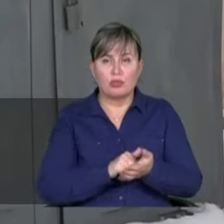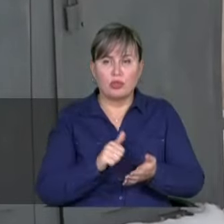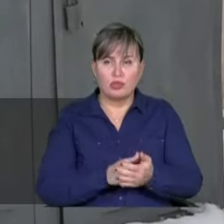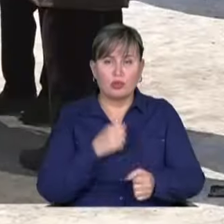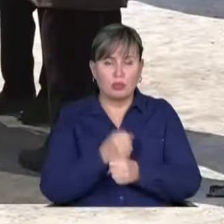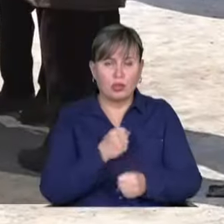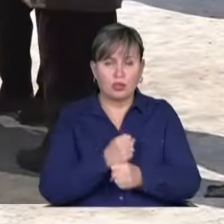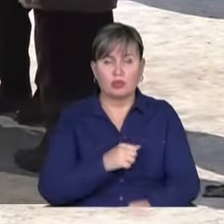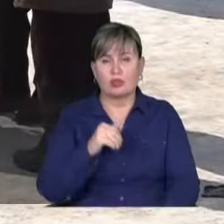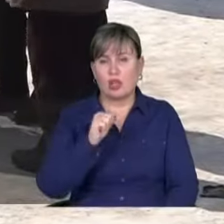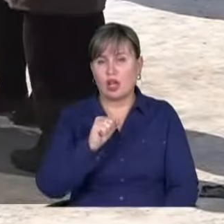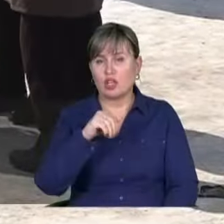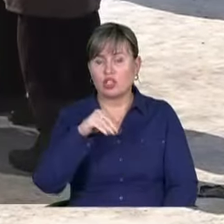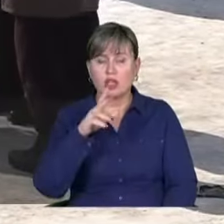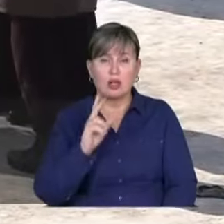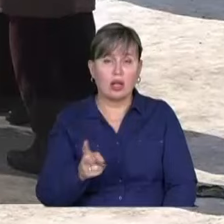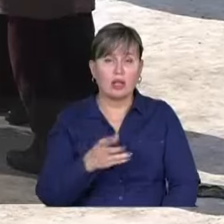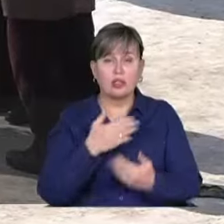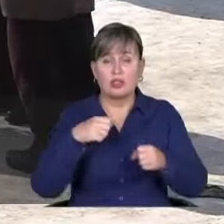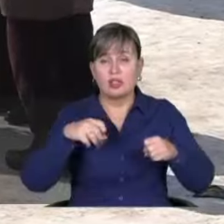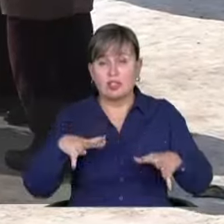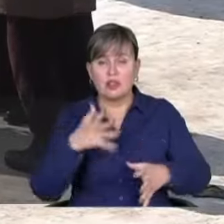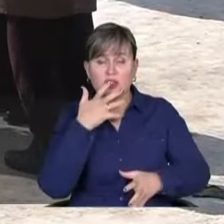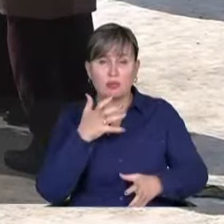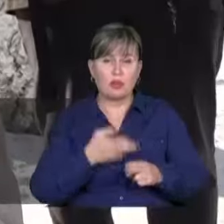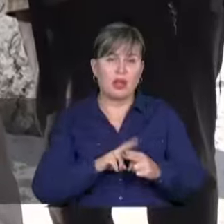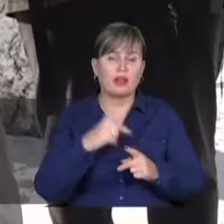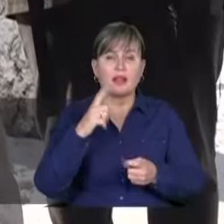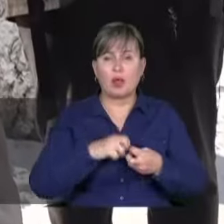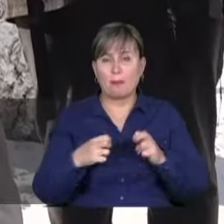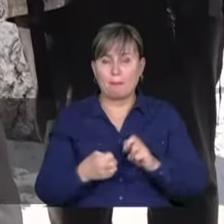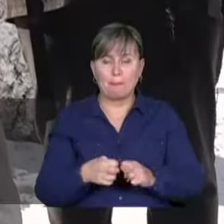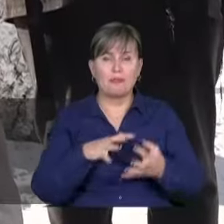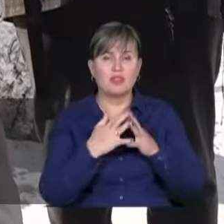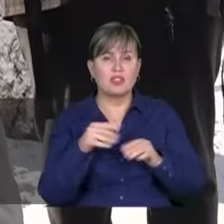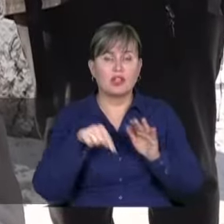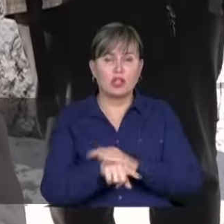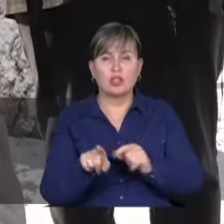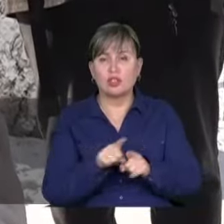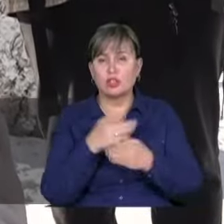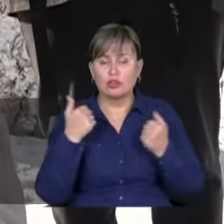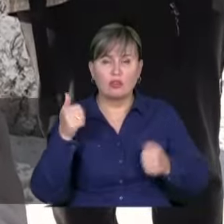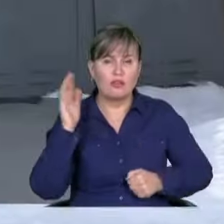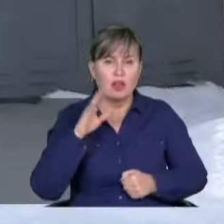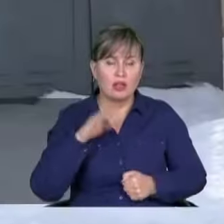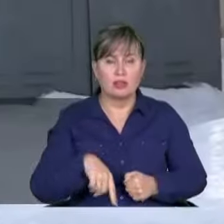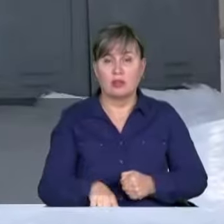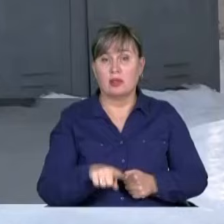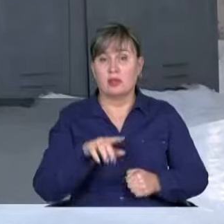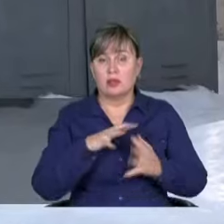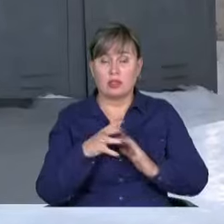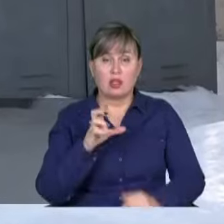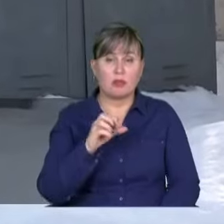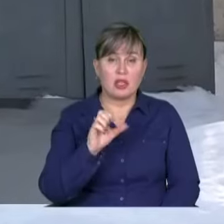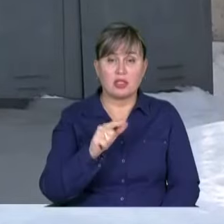ЖК. Отсутствие тепла и света в отопительный сезон – это лишь одна из проблем. В селе также нет воды. По данным замакима села Бесагаш,